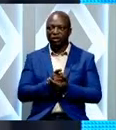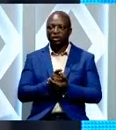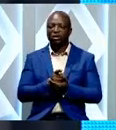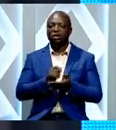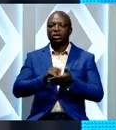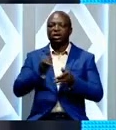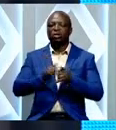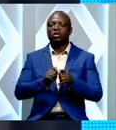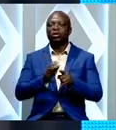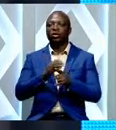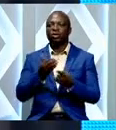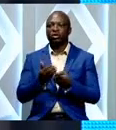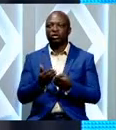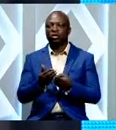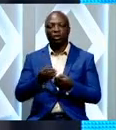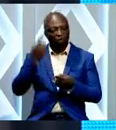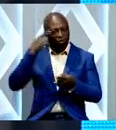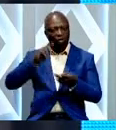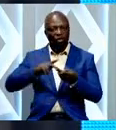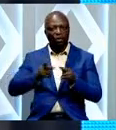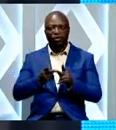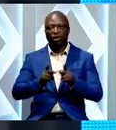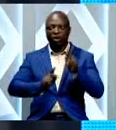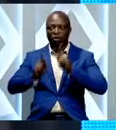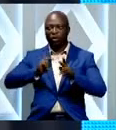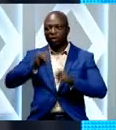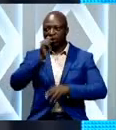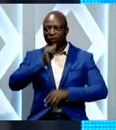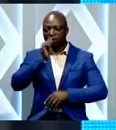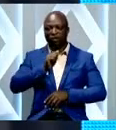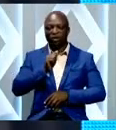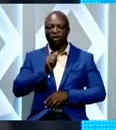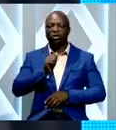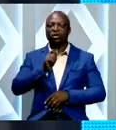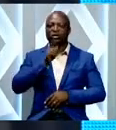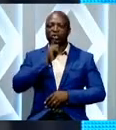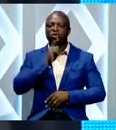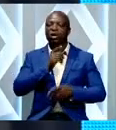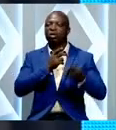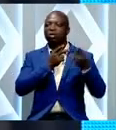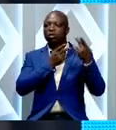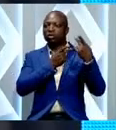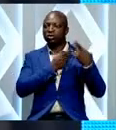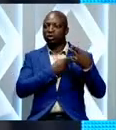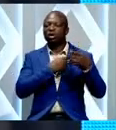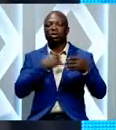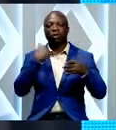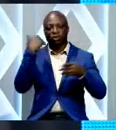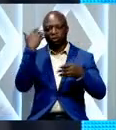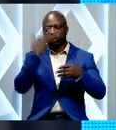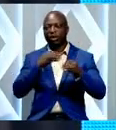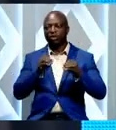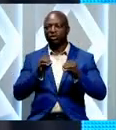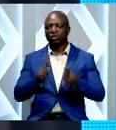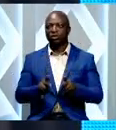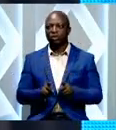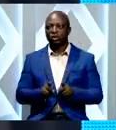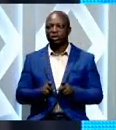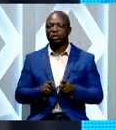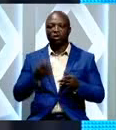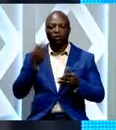là une condition pour que le partenariat public-privé soit porteur de belles opportunités.